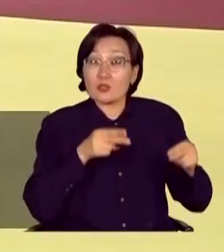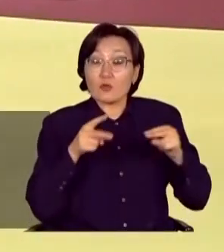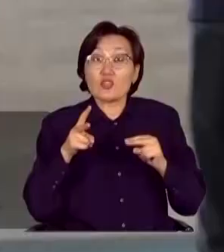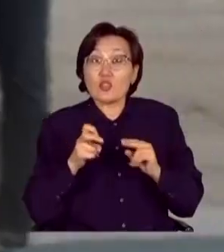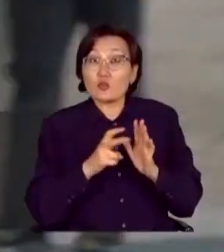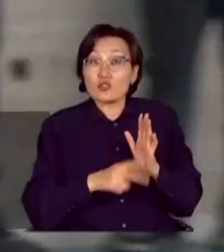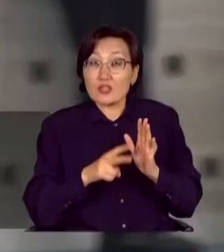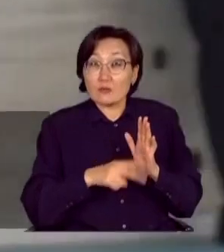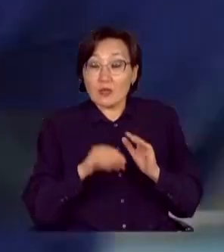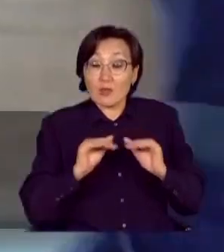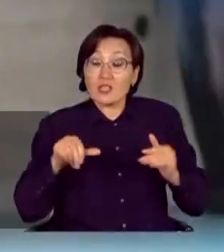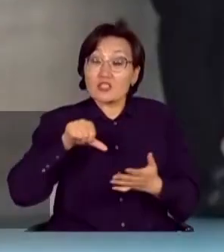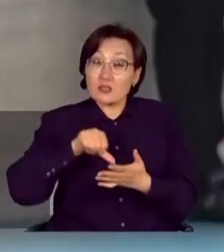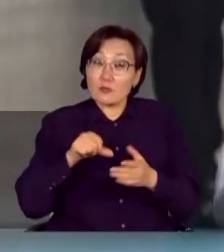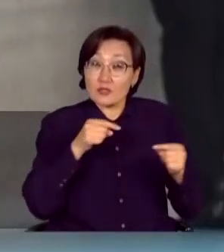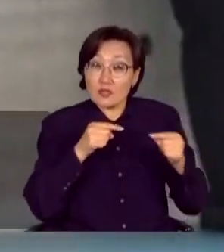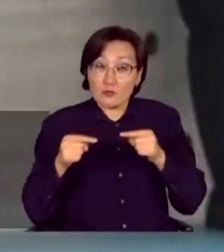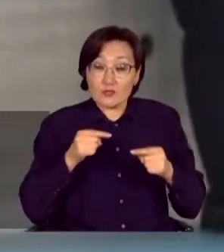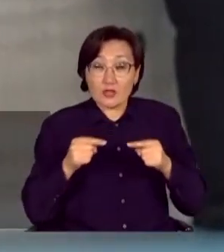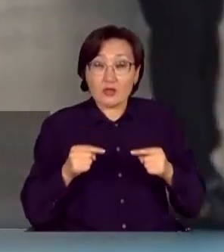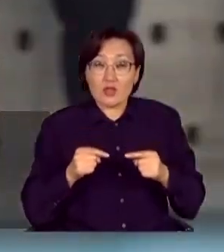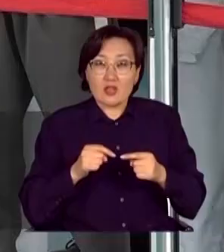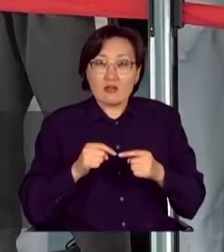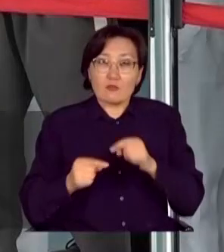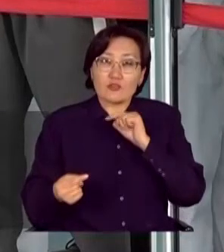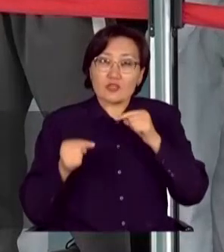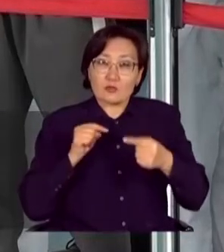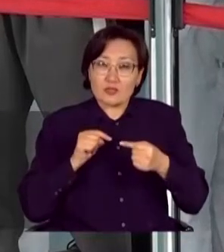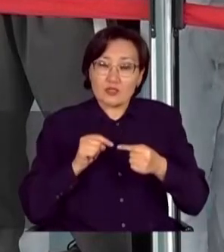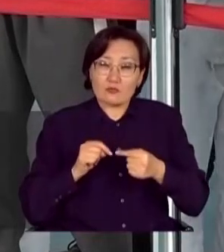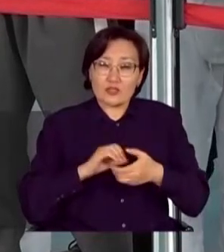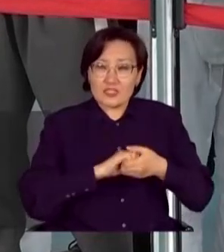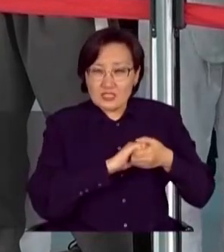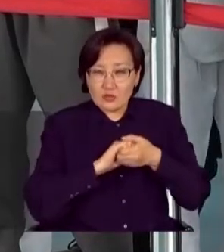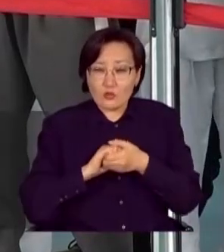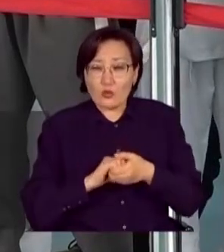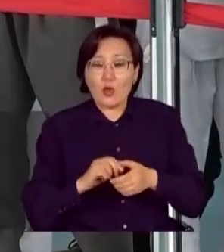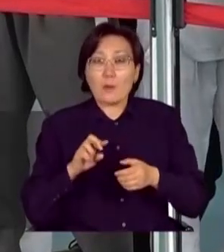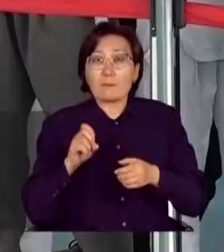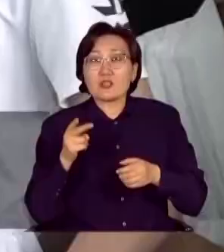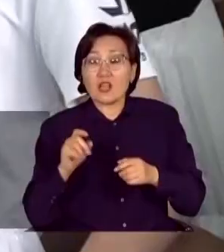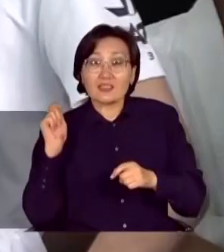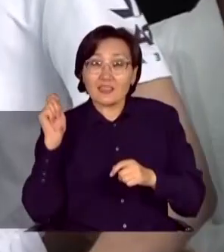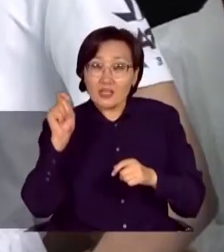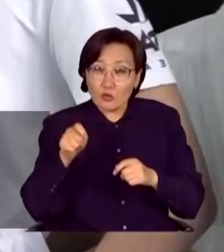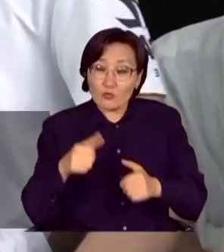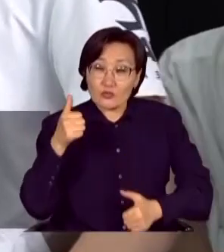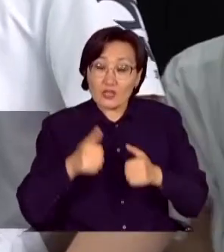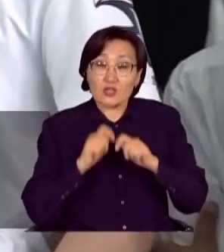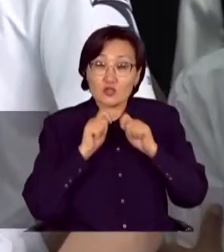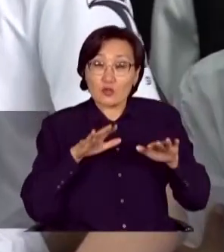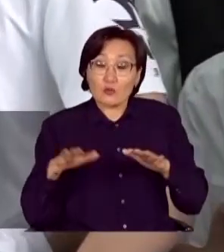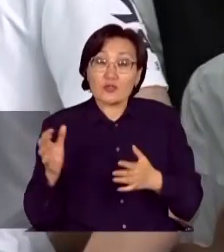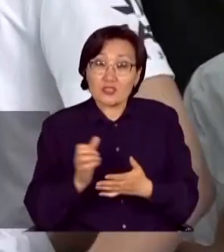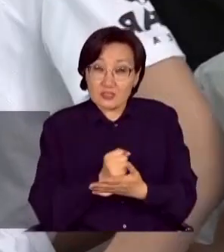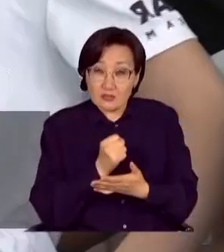адам өнер көрсетті. Олар өзара әмбебап жекпе-жектен, яғни қоян-қолтық ұрыстан, нысанаға пышақ лақтырудан сайысып, жүлделі орындарға